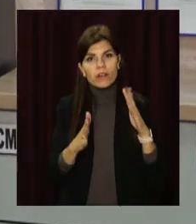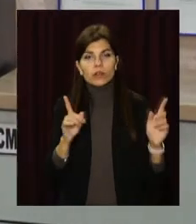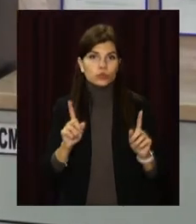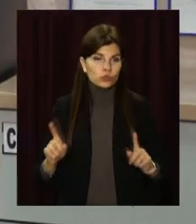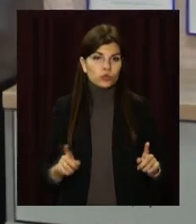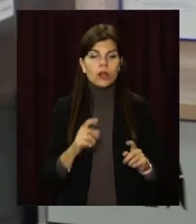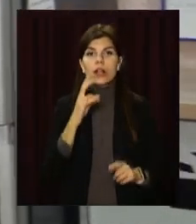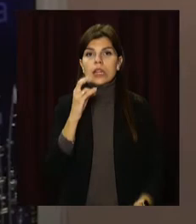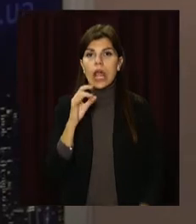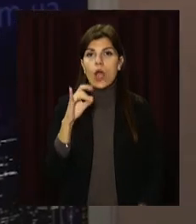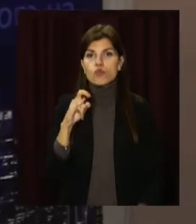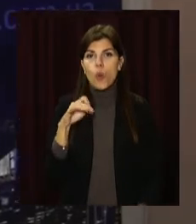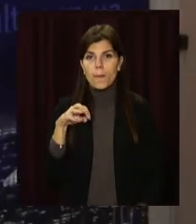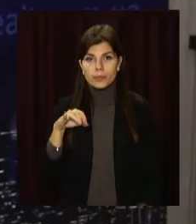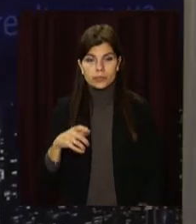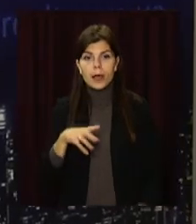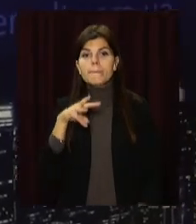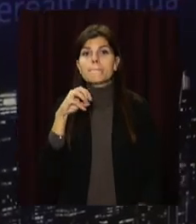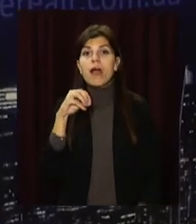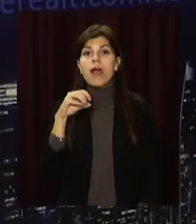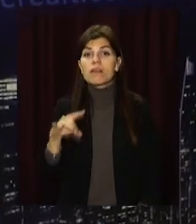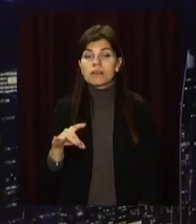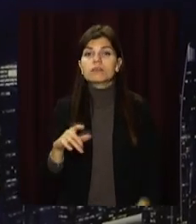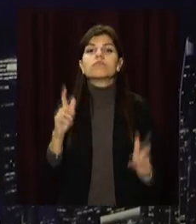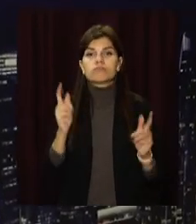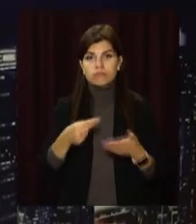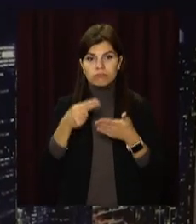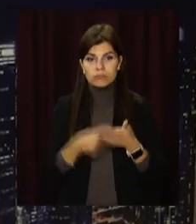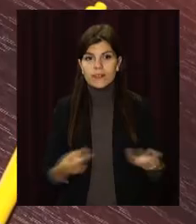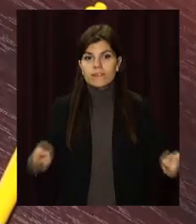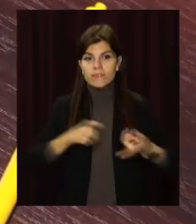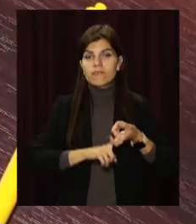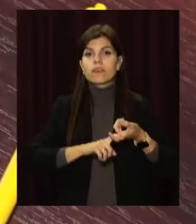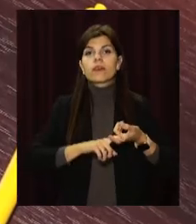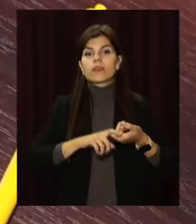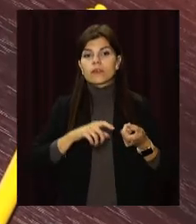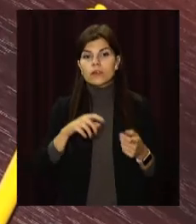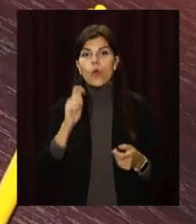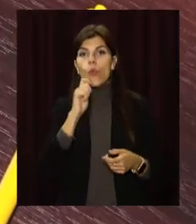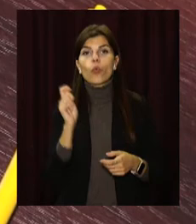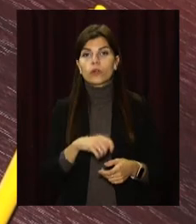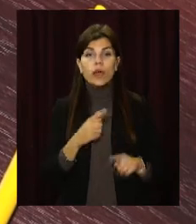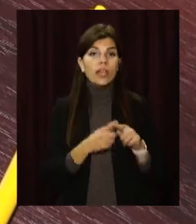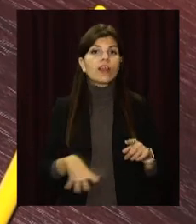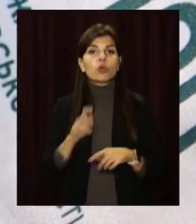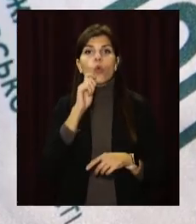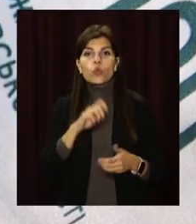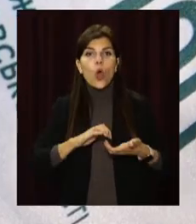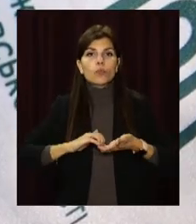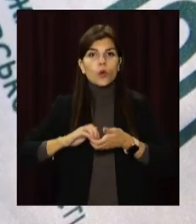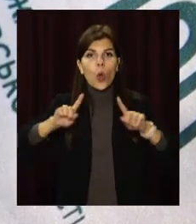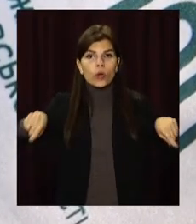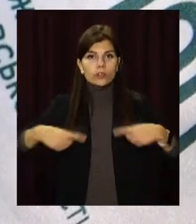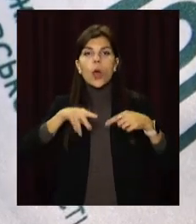Андрій Білоусов підписав меморандум про співпрацю зі спілкою фахівців з нерухомого майна України. Це всеукраїнська громадська організація